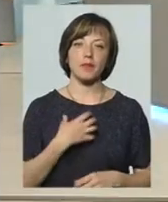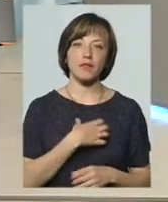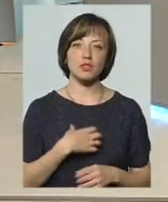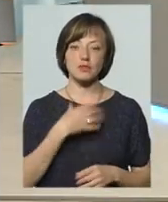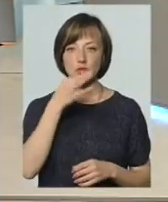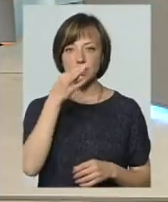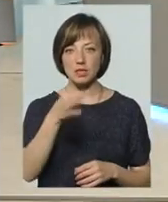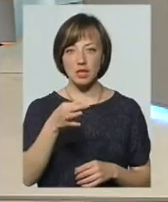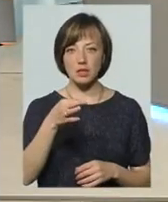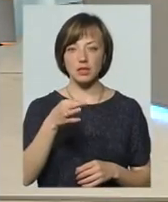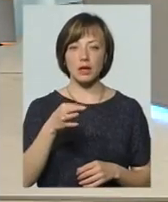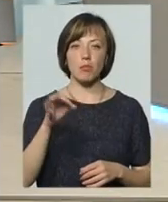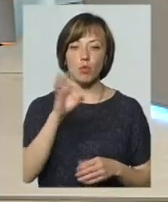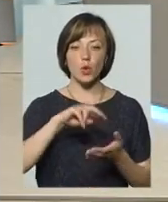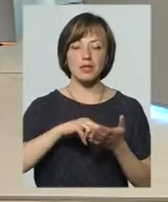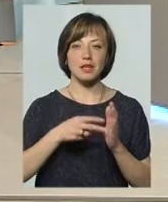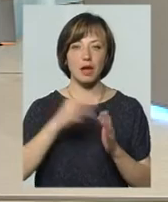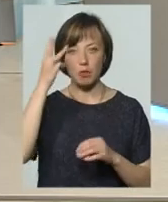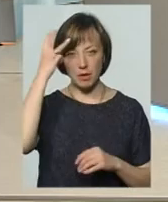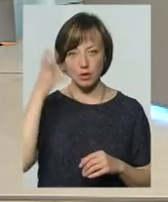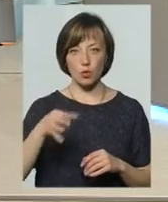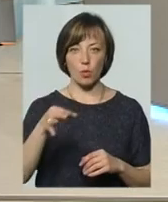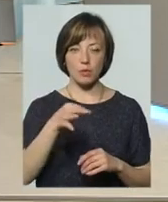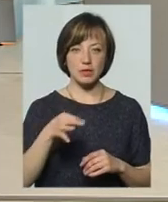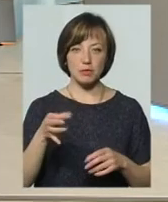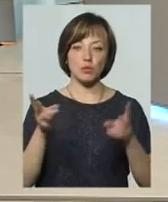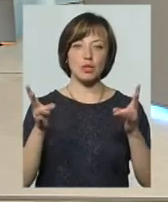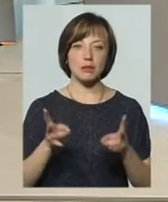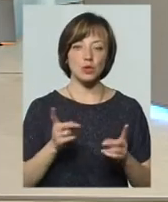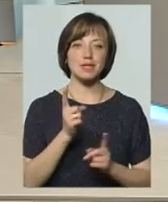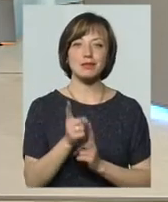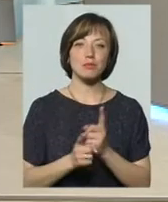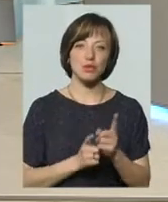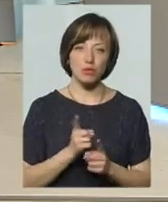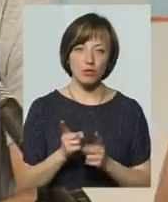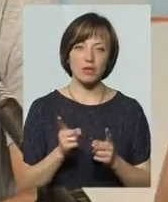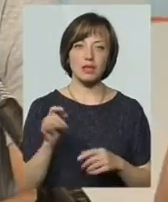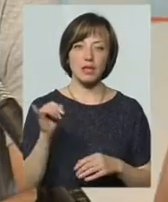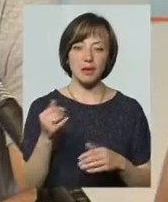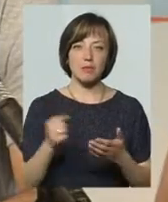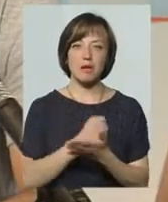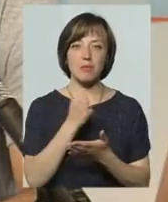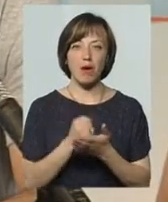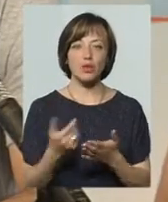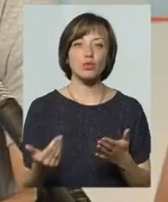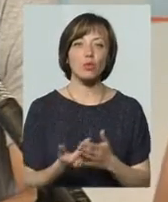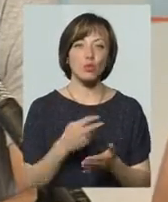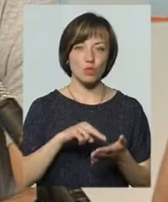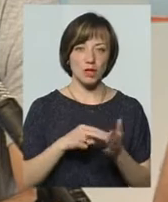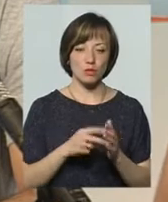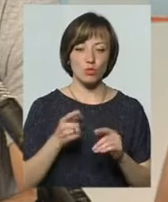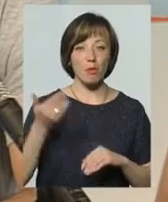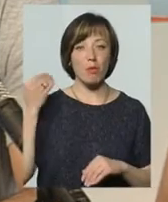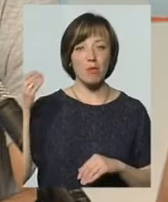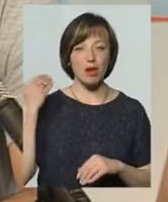про стратегію Хмельницької області. Тобто її потрібно змінювати і приймати нову стратегію, тому що вона,